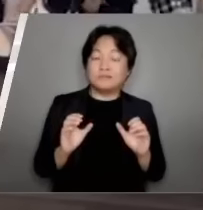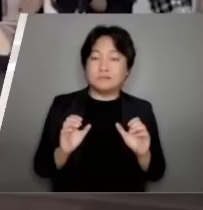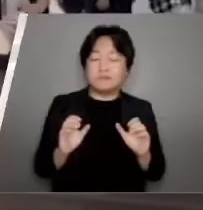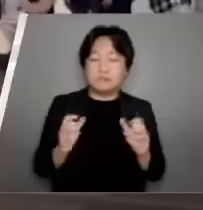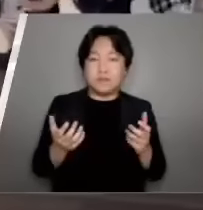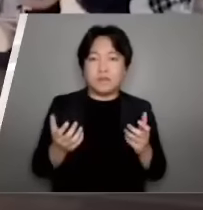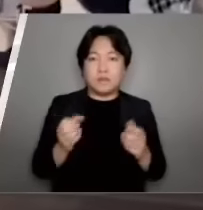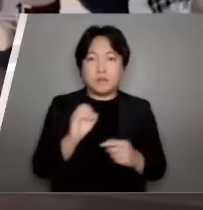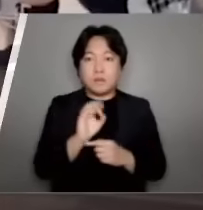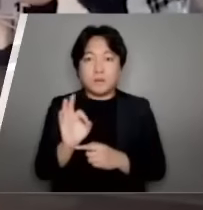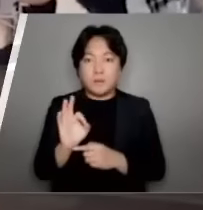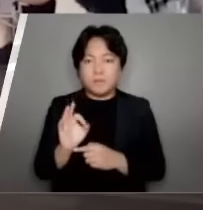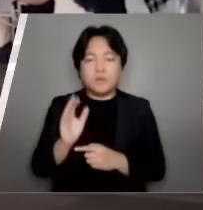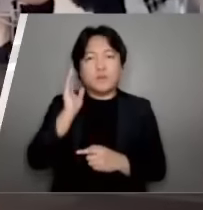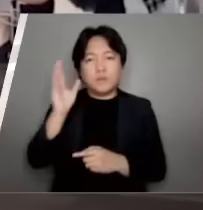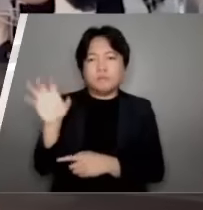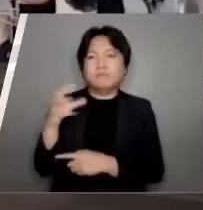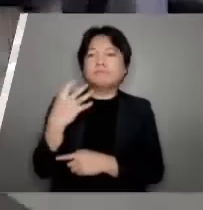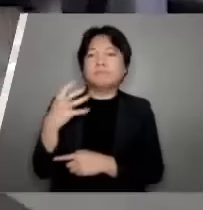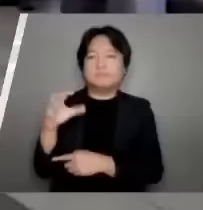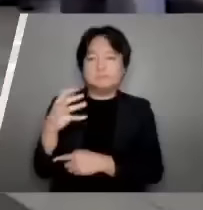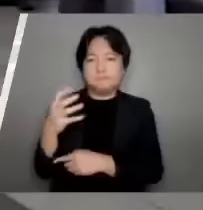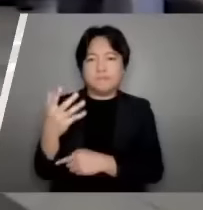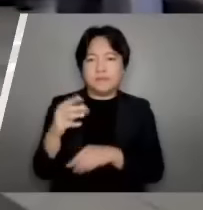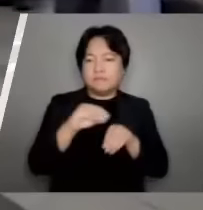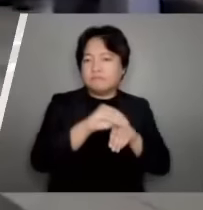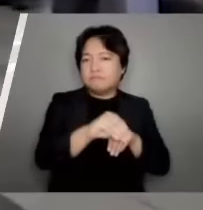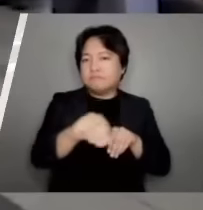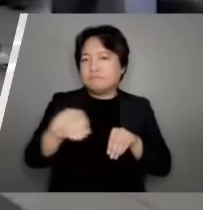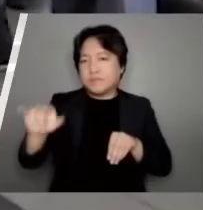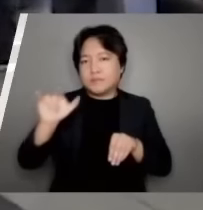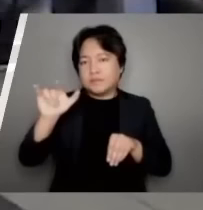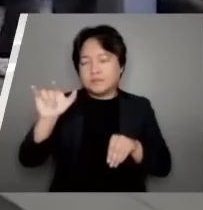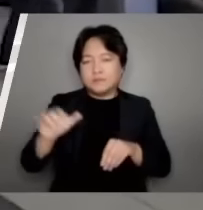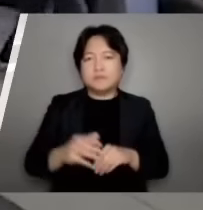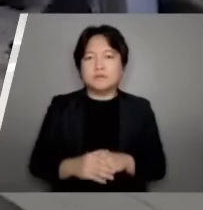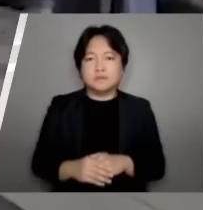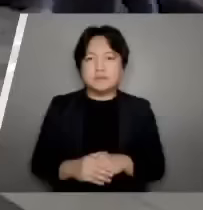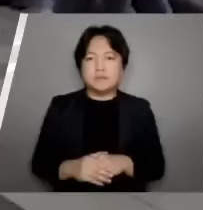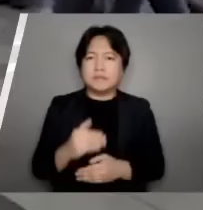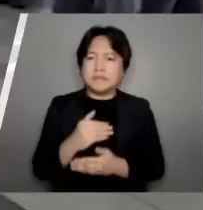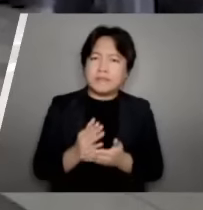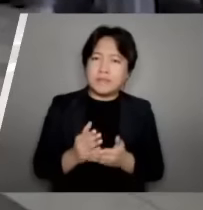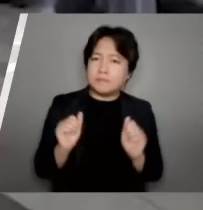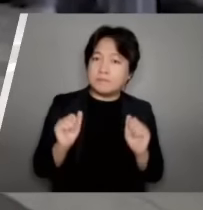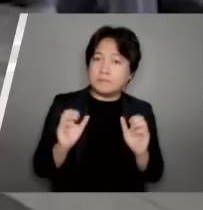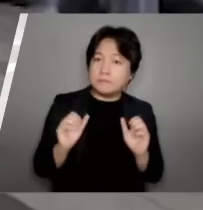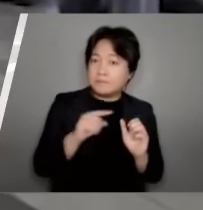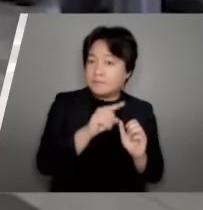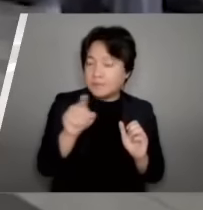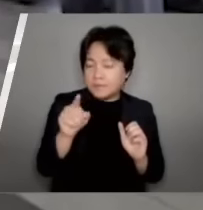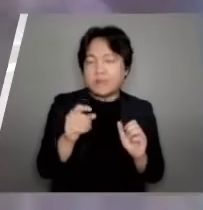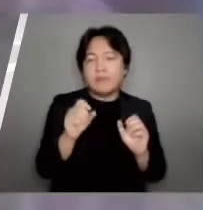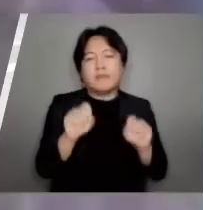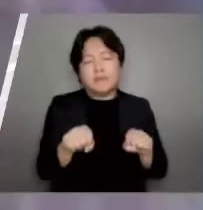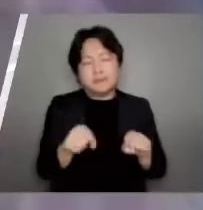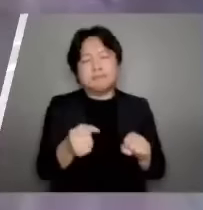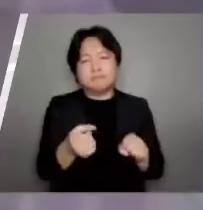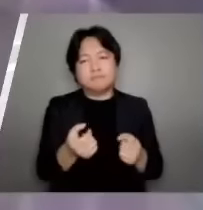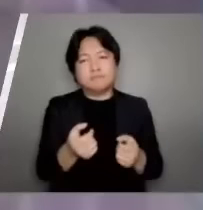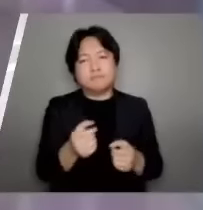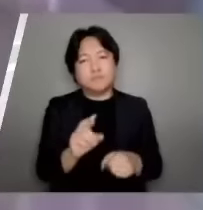electric fan at blowers sa iba't ibang lugar sa paliparan. Pagaganahin pa rin ang ilang standalone air conditioning unit dahil batid ng MIAA